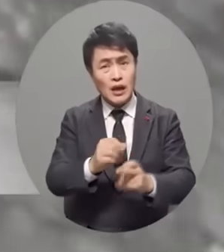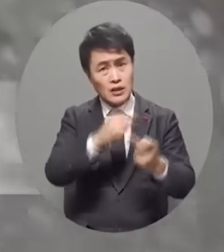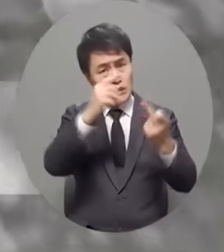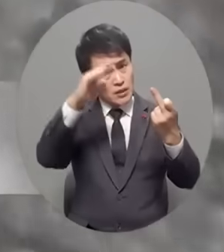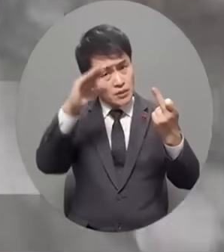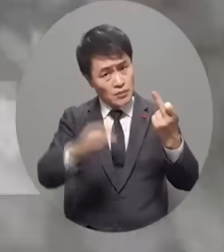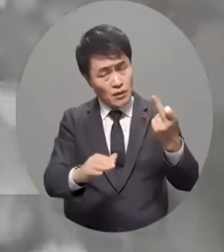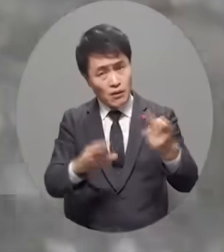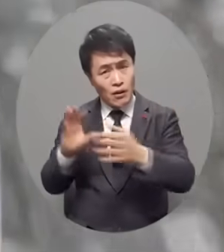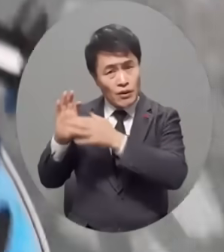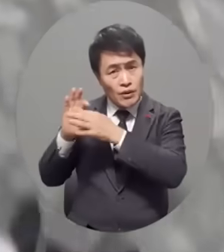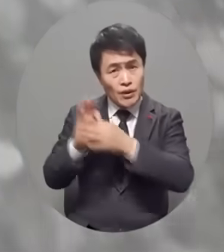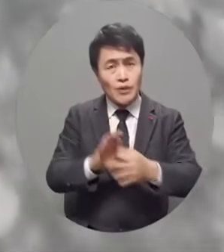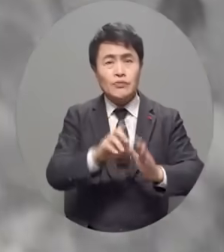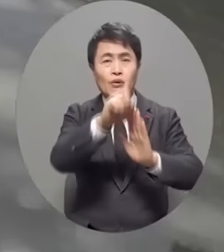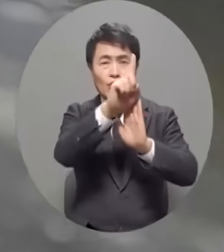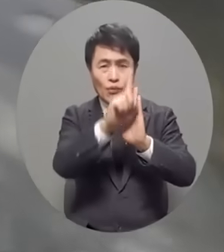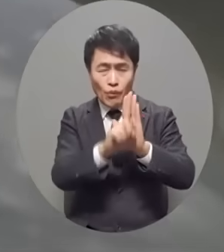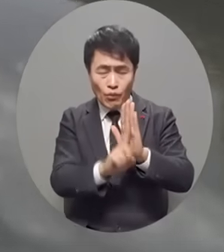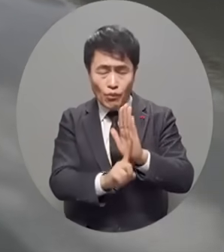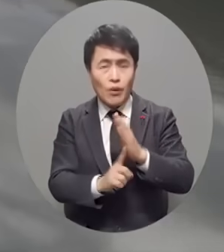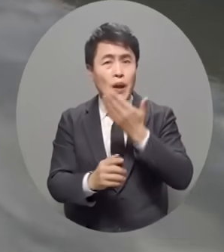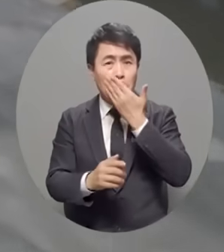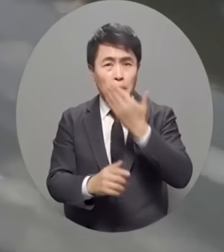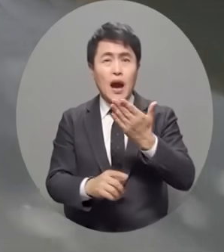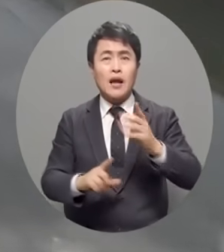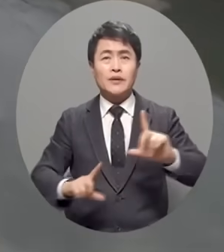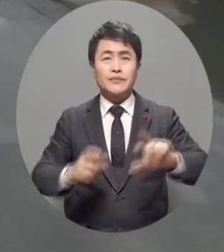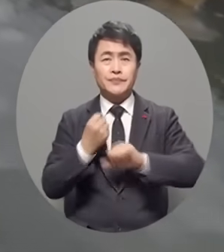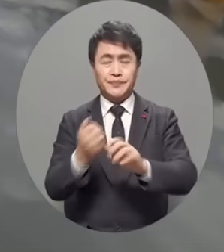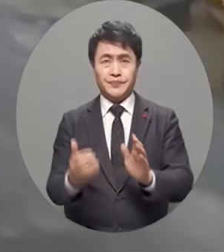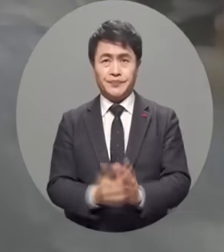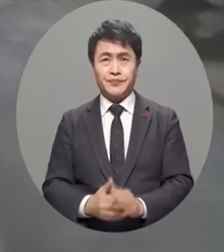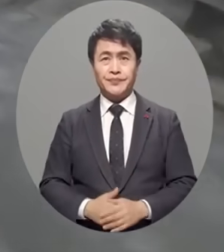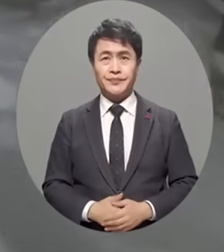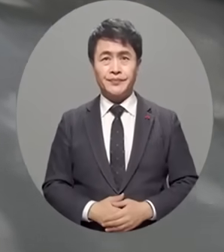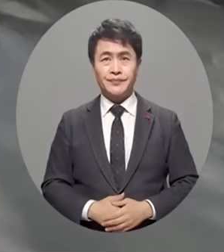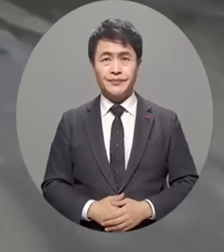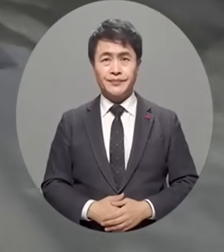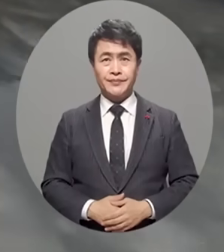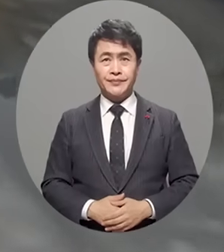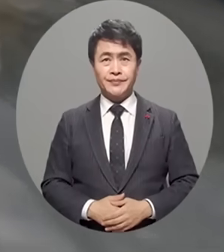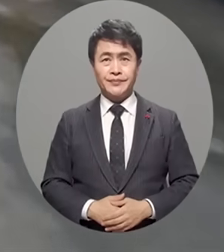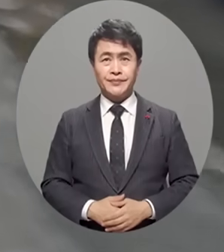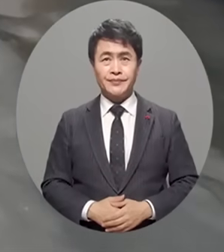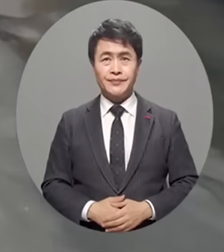수온이 지속적으로 하강할 것이라고 전망했습니다. MBC 뉴스 김광현입니다.